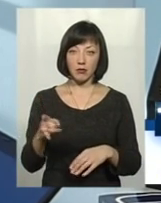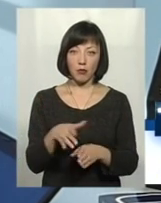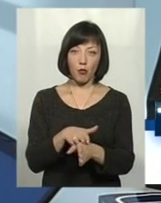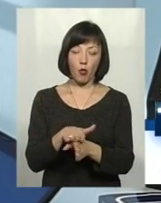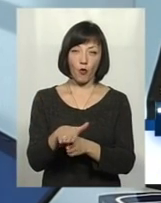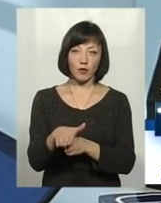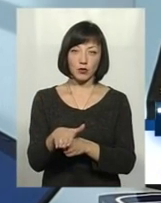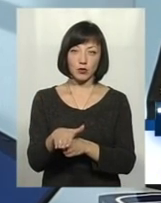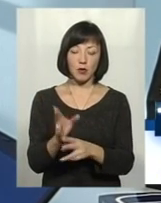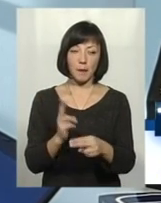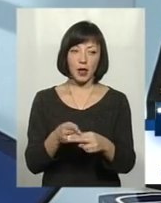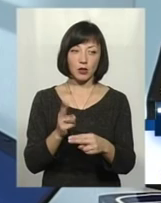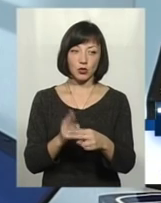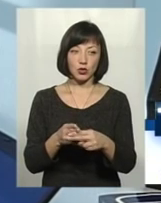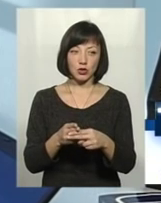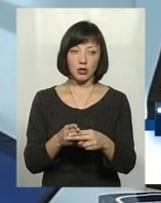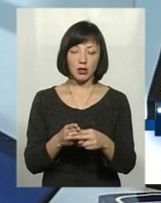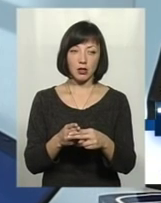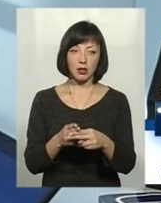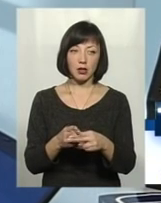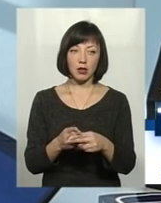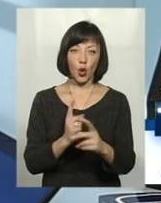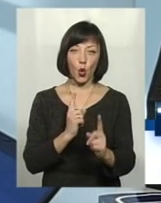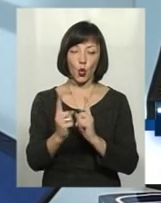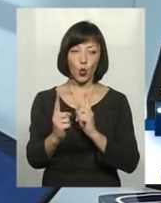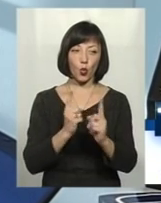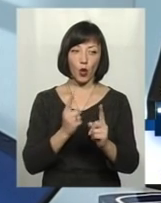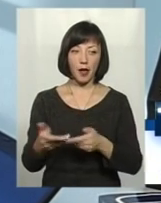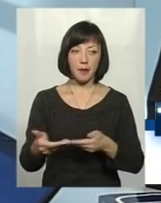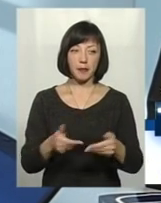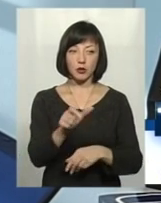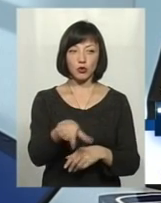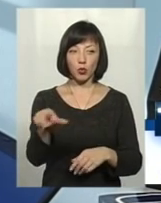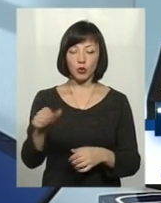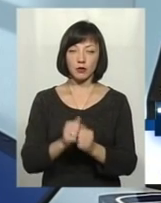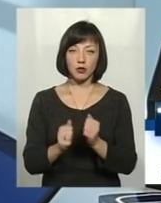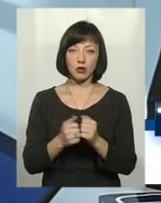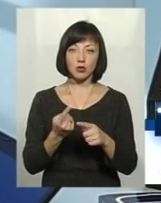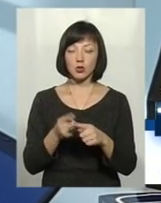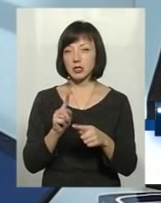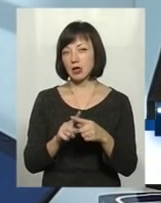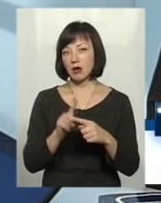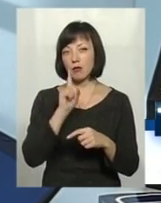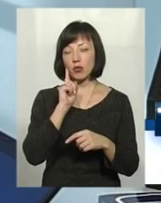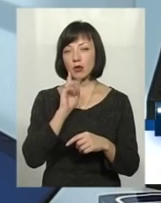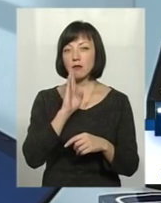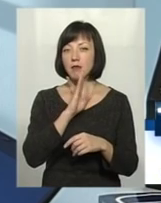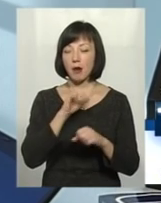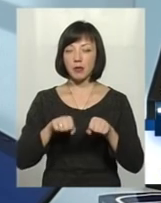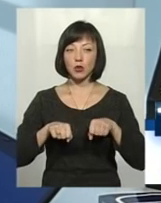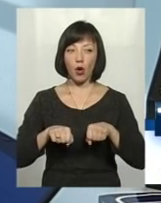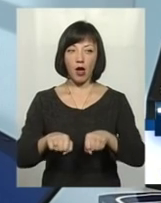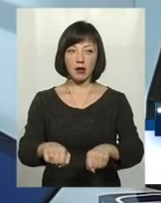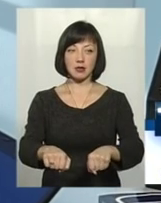повністю перешкоджає руху пішоходів, дуже часто це там молоді мами з